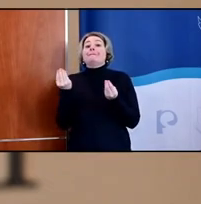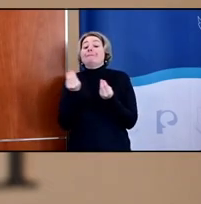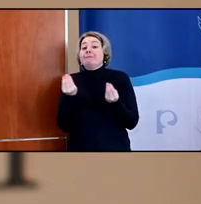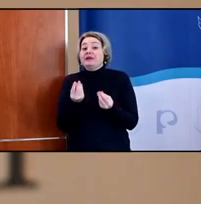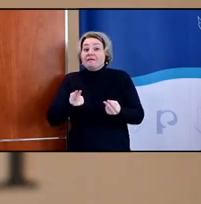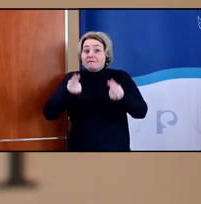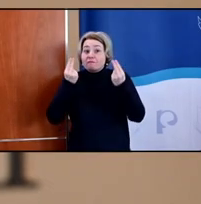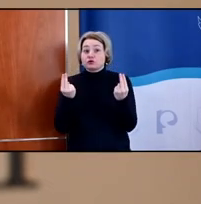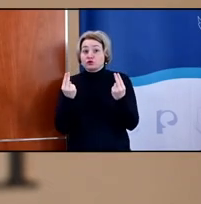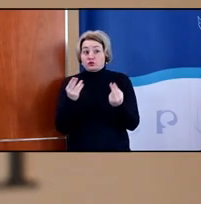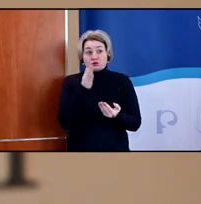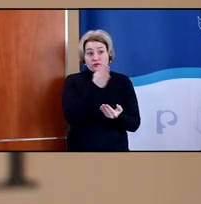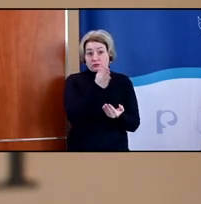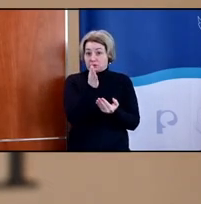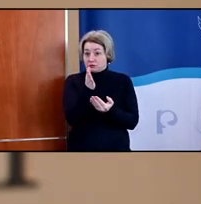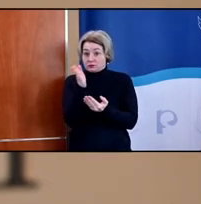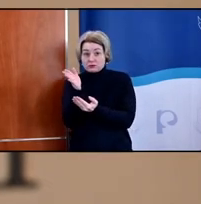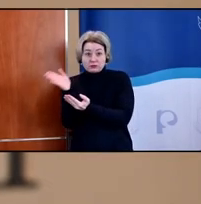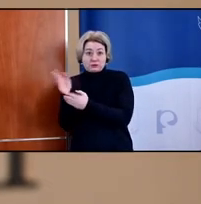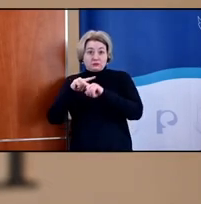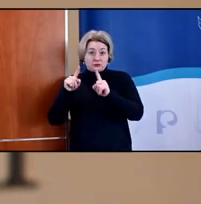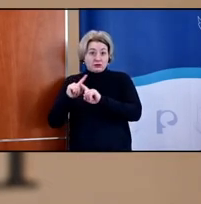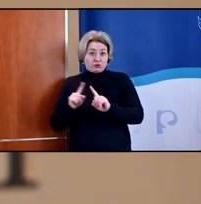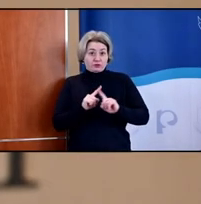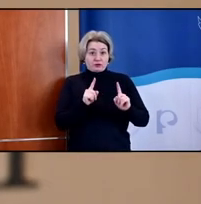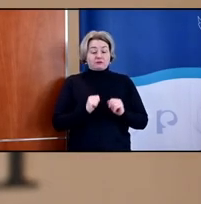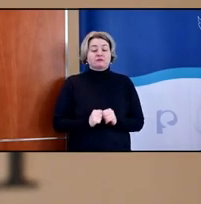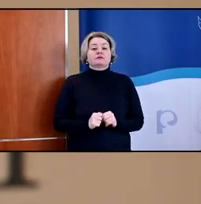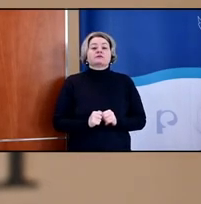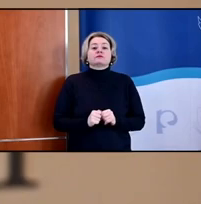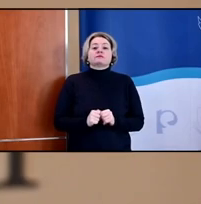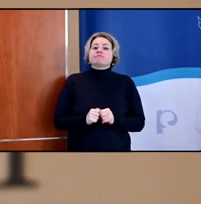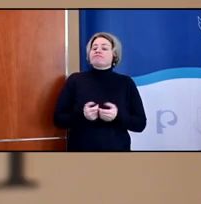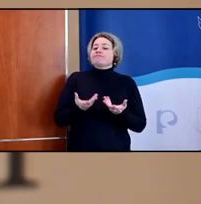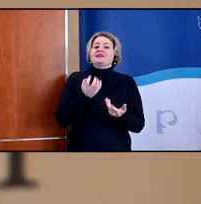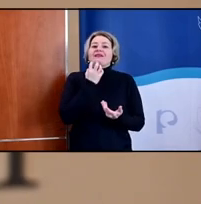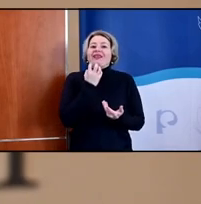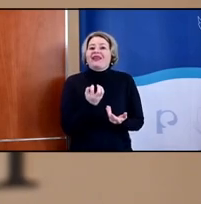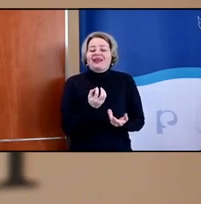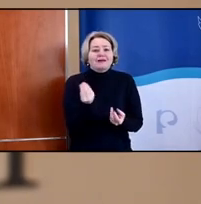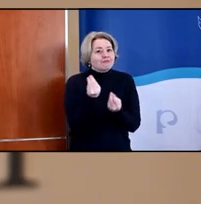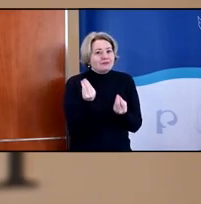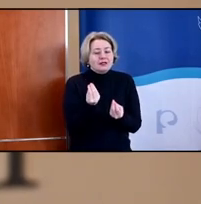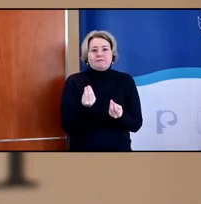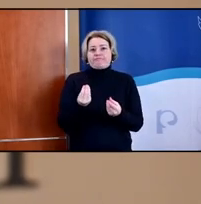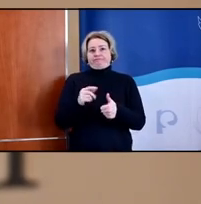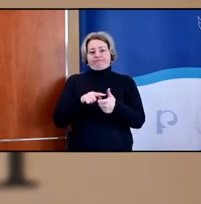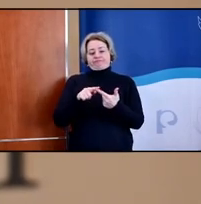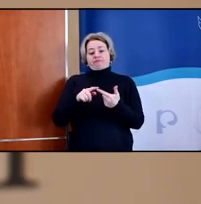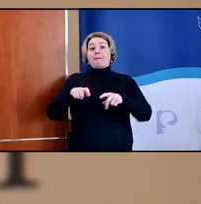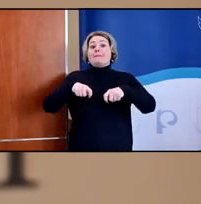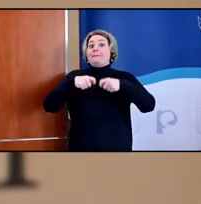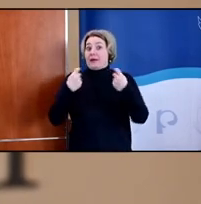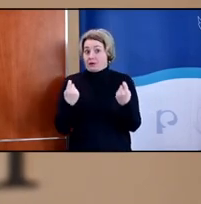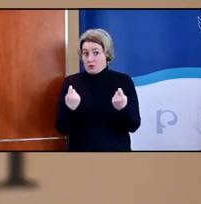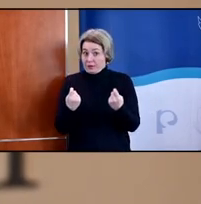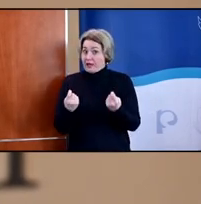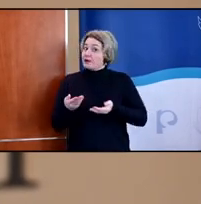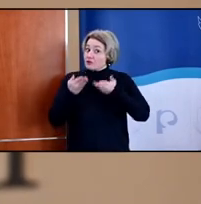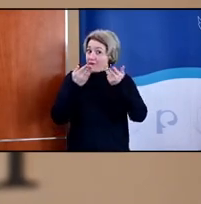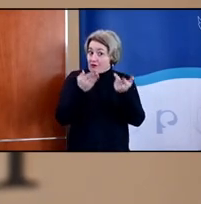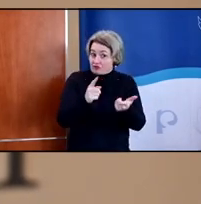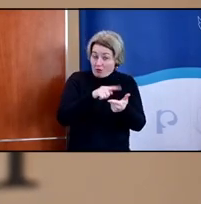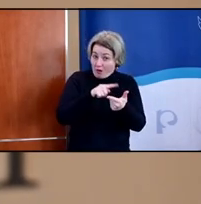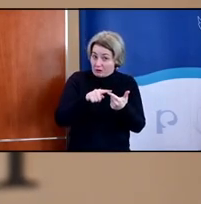kulturális programszervezésben elmondták hogy mik az igények milyen megoldási javaslatokat